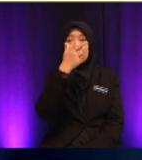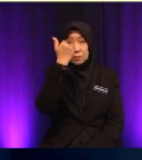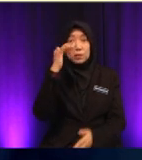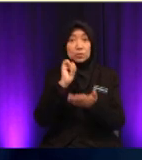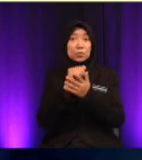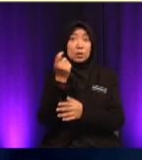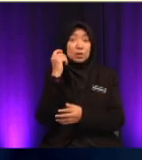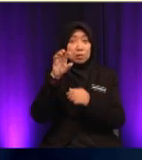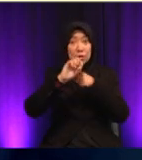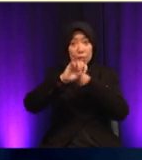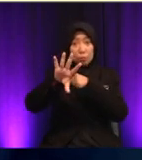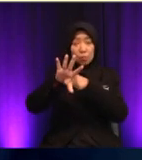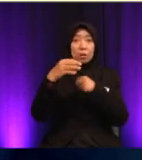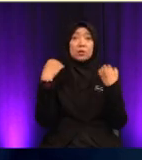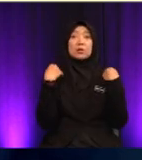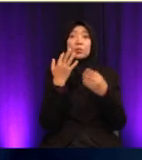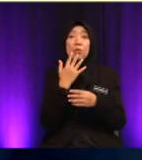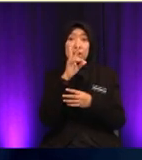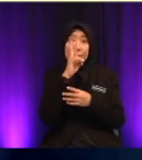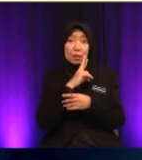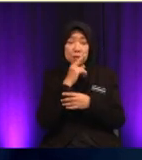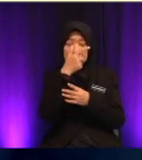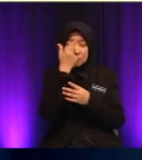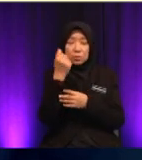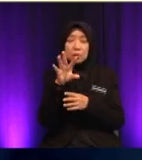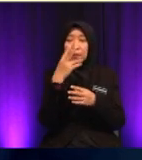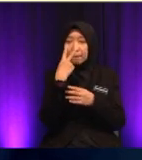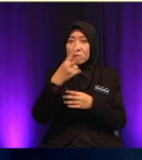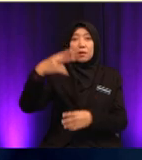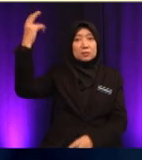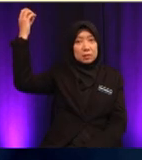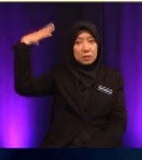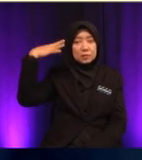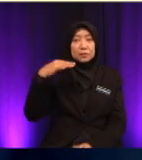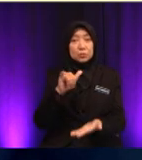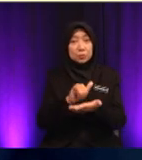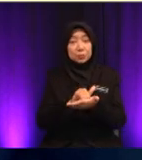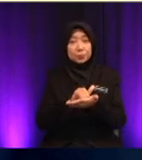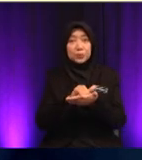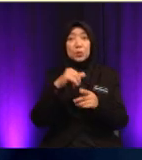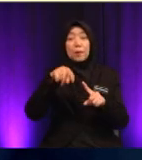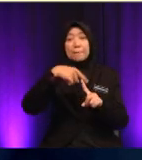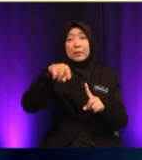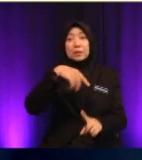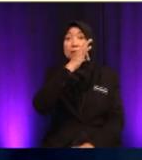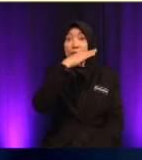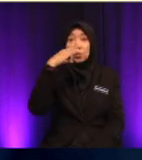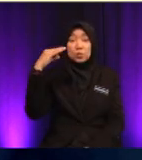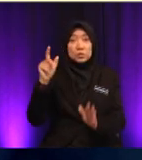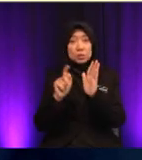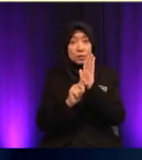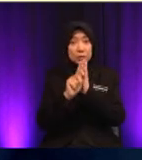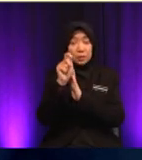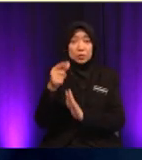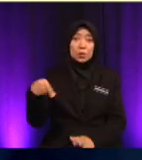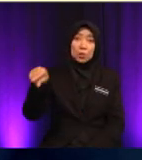menghasilkan warna merah sebab kita udah nampak cahaya tersebut jadi frekuensi semakin tinggi Maka gelombang yang akan